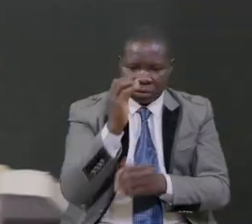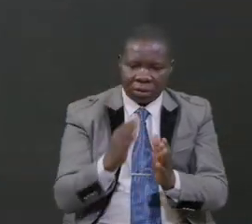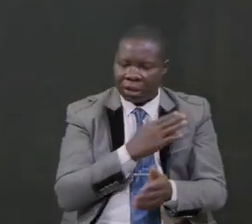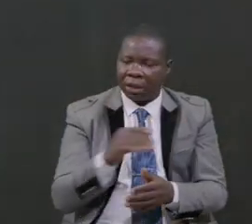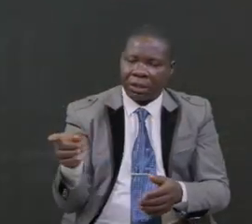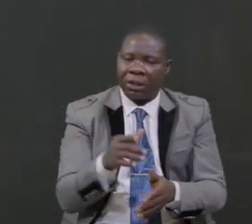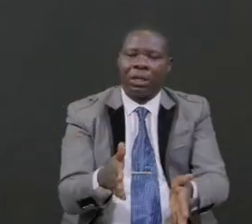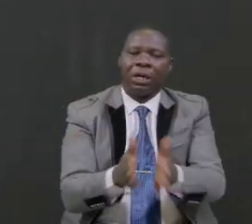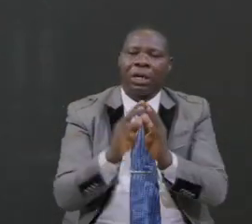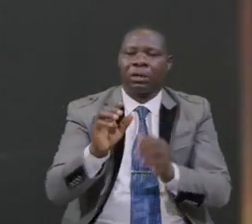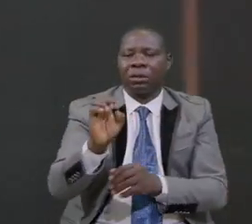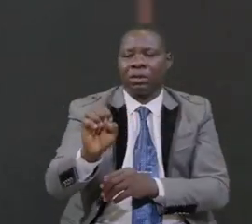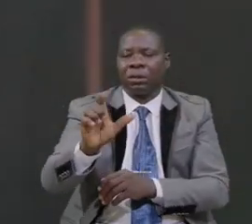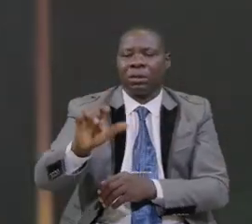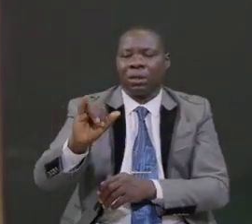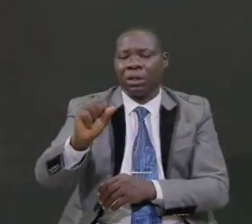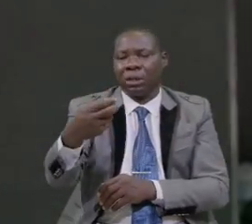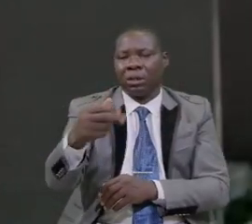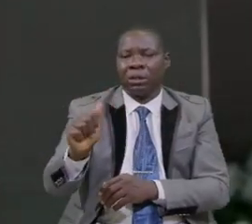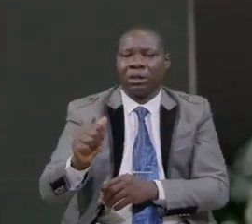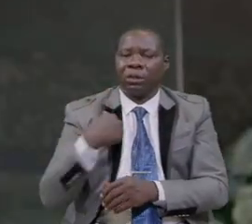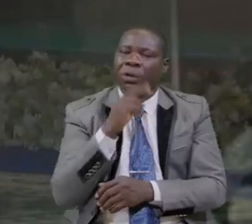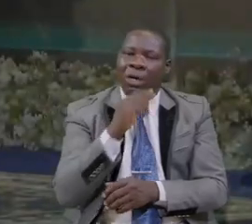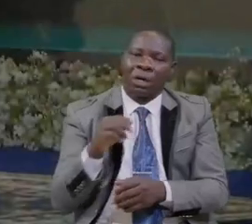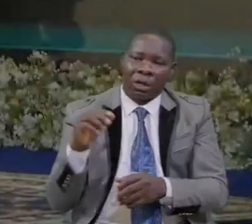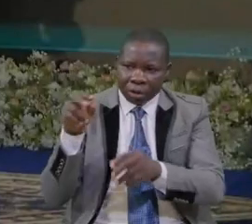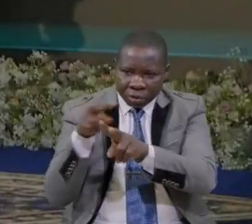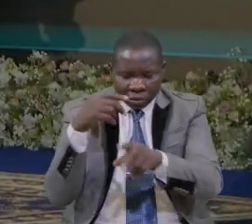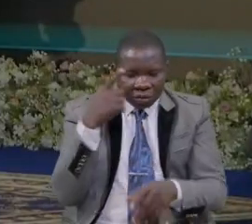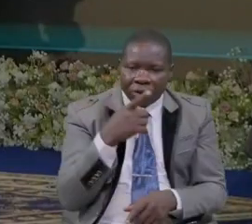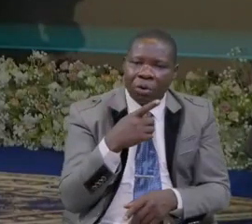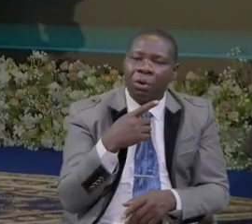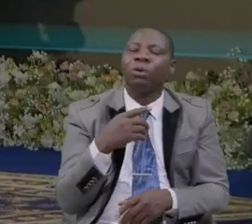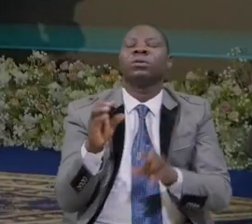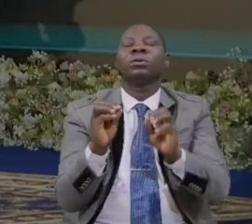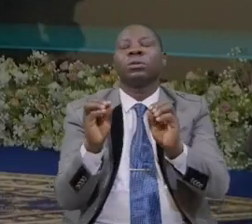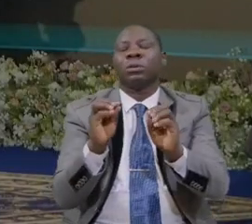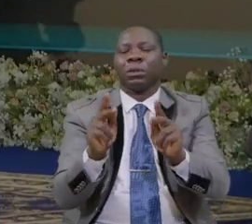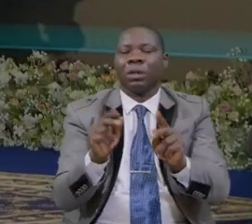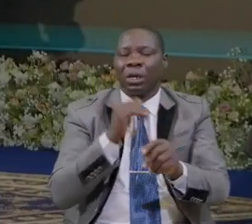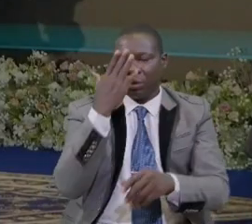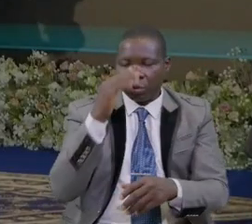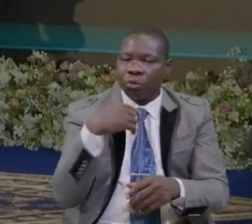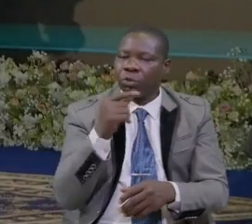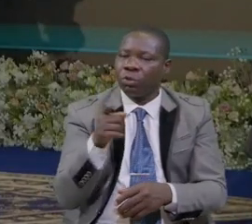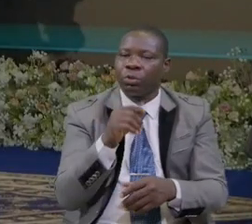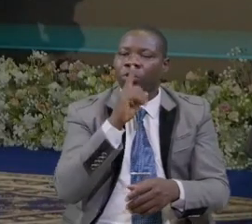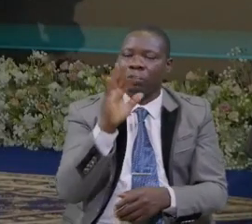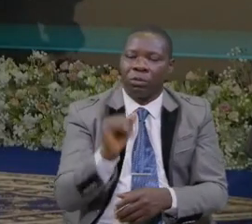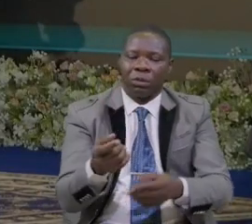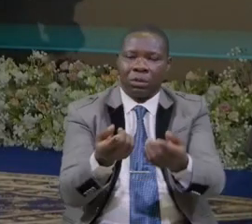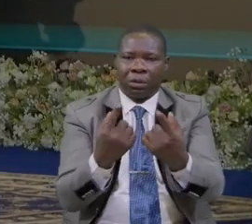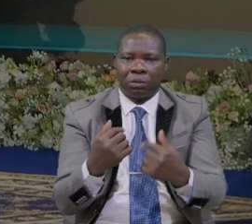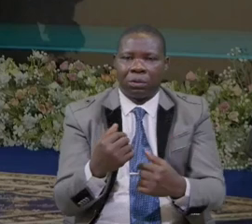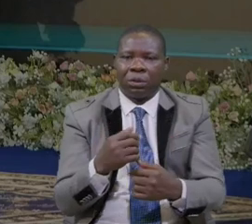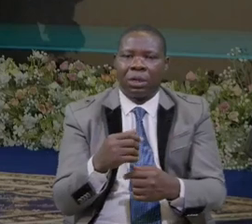Élisée, nous cherchons, ah, je sais qui vous cherchez vraiment. Je suis entre vous et